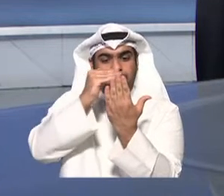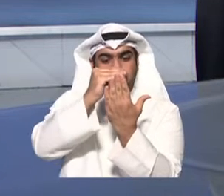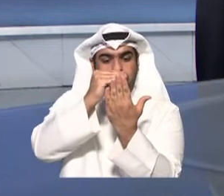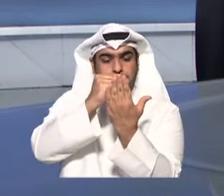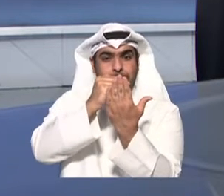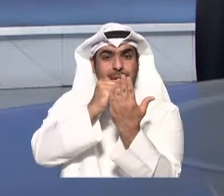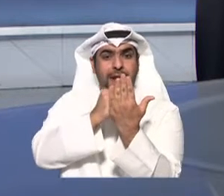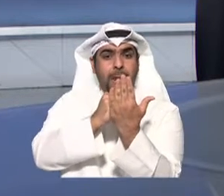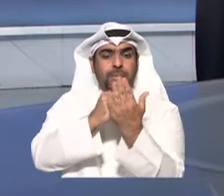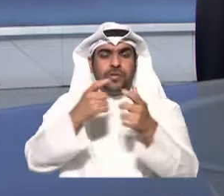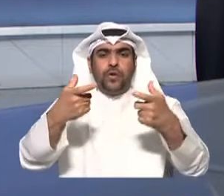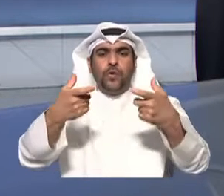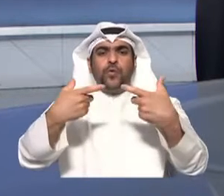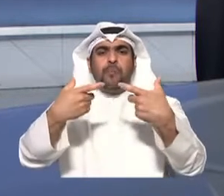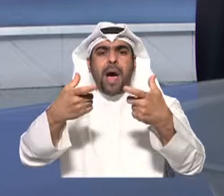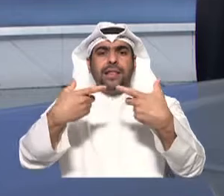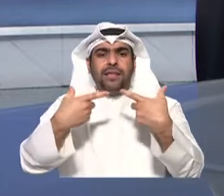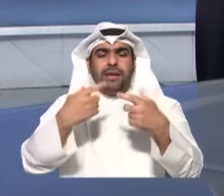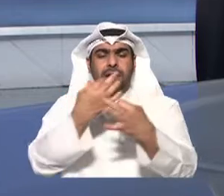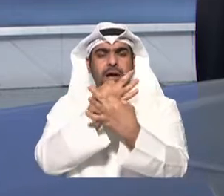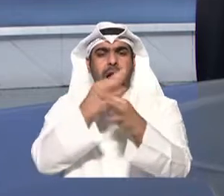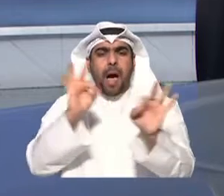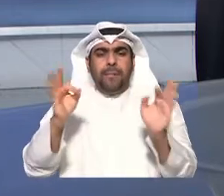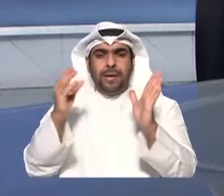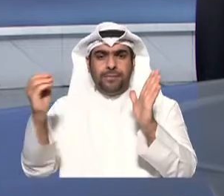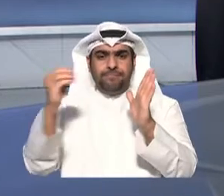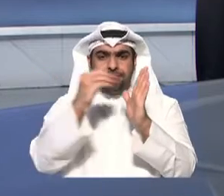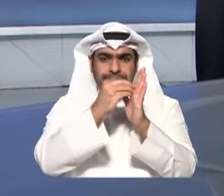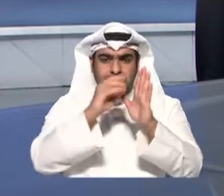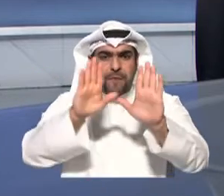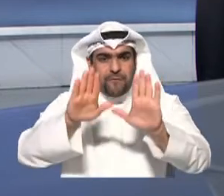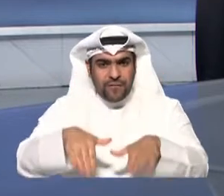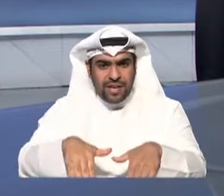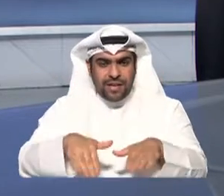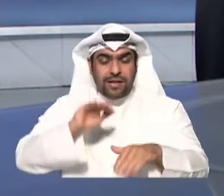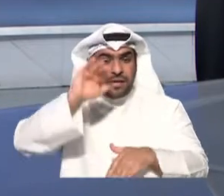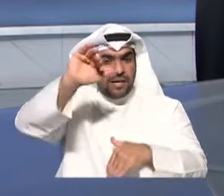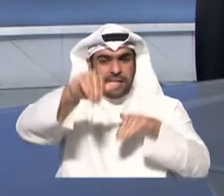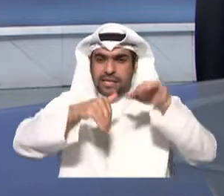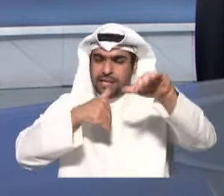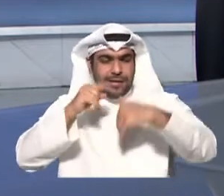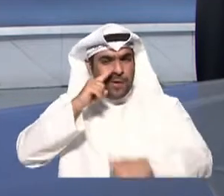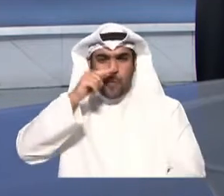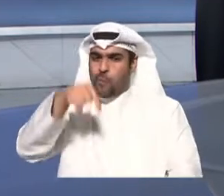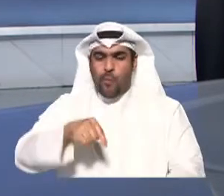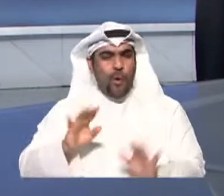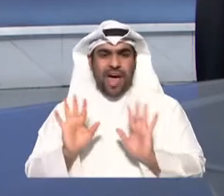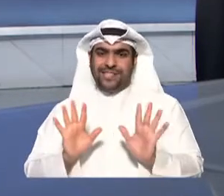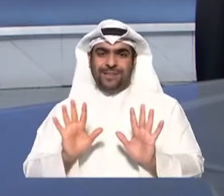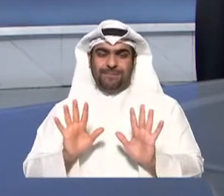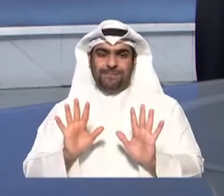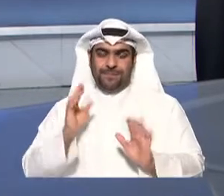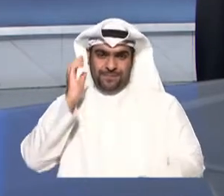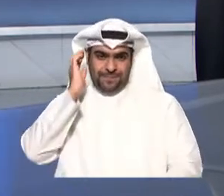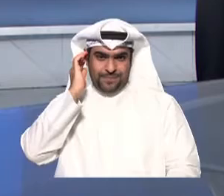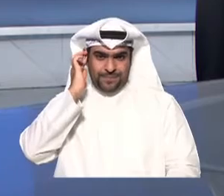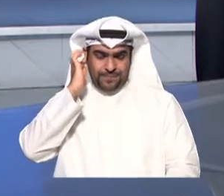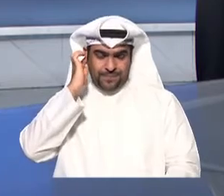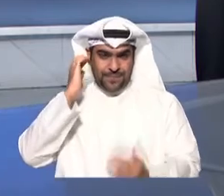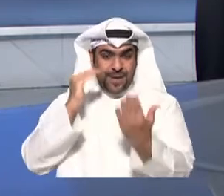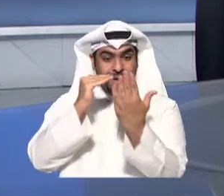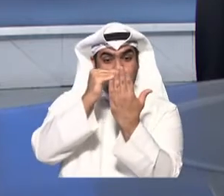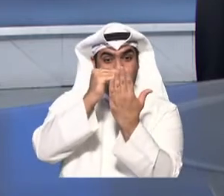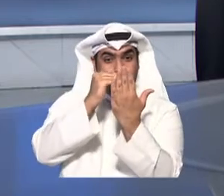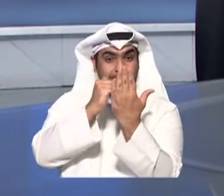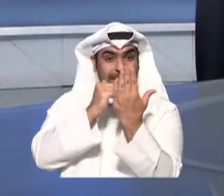الخدمات التي يقدمها قطاع الرقابة البيئية بالتعاون مع الجهات المعنية بالدولة. تعمل هذه المنصة على